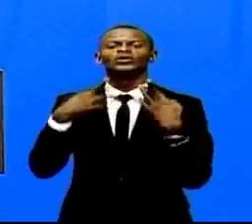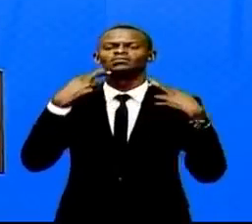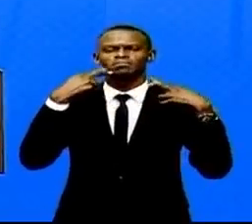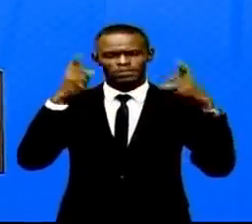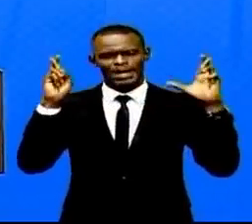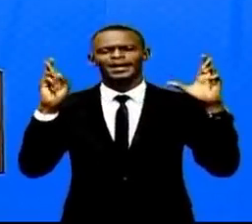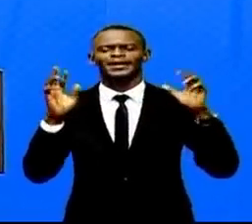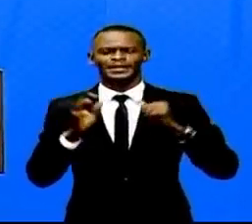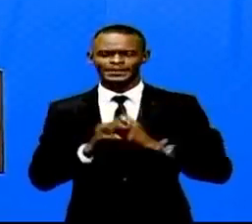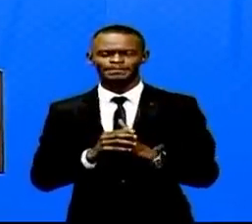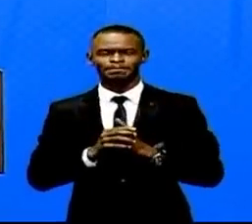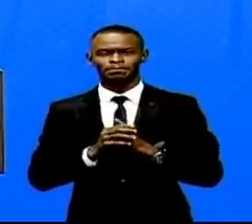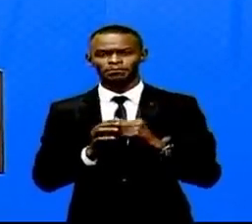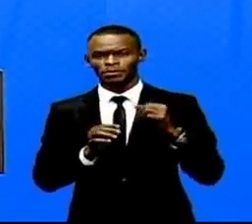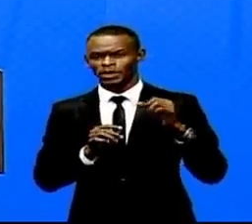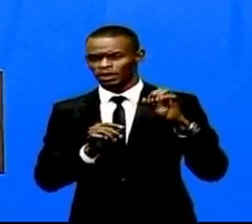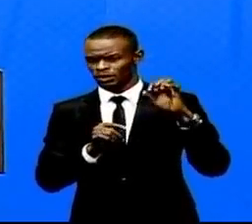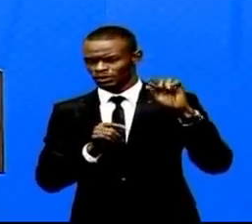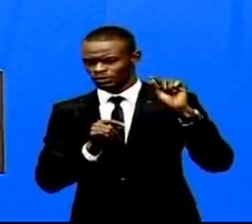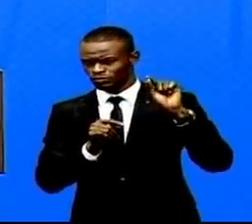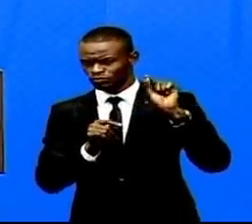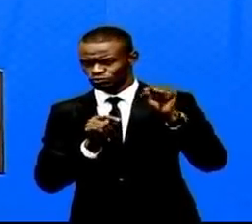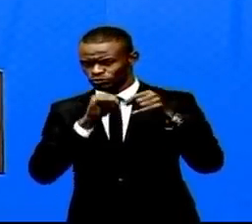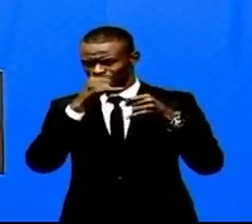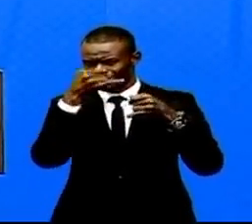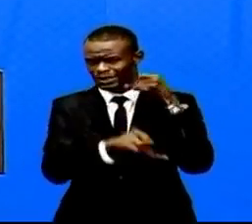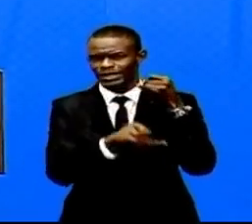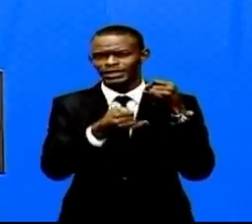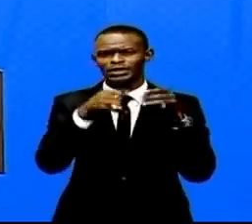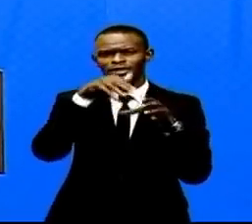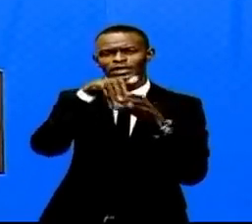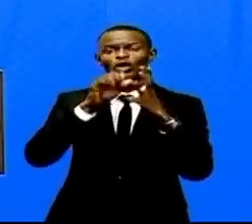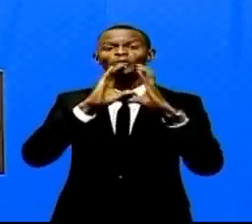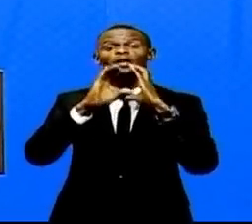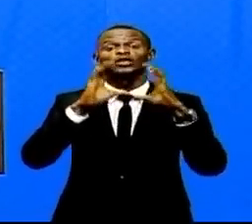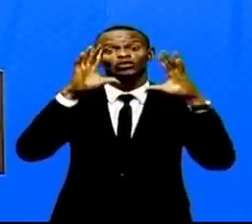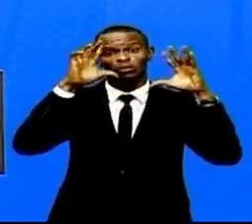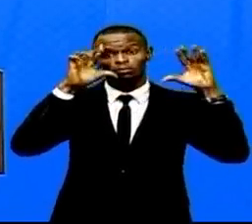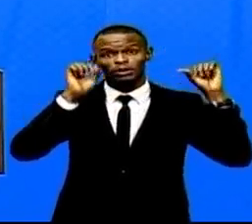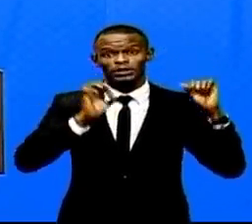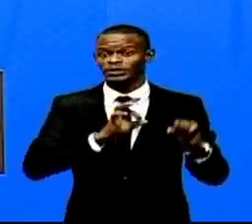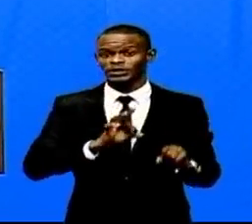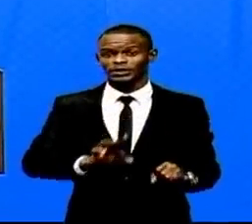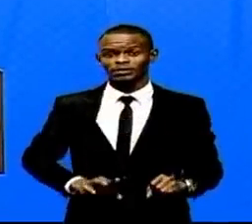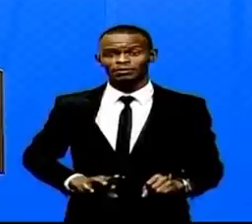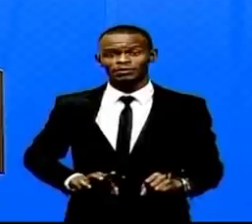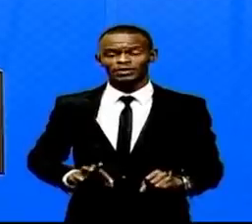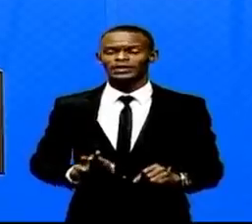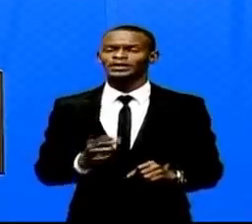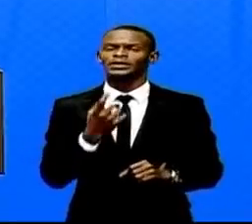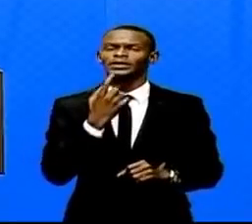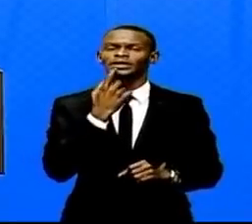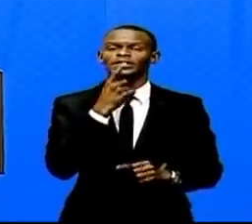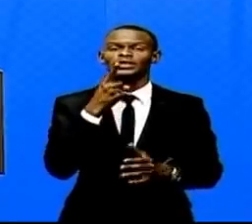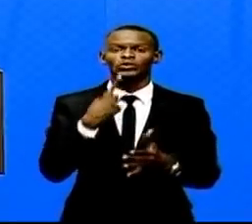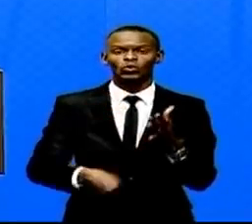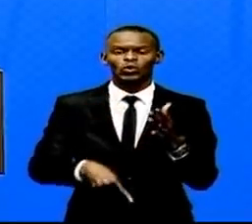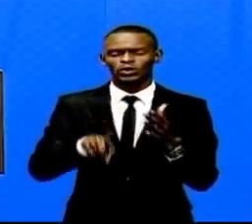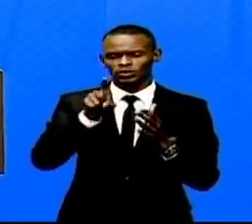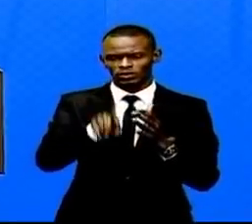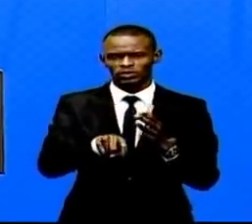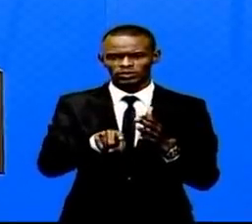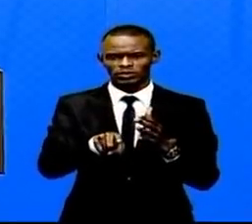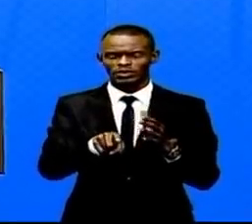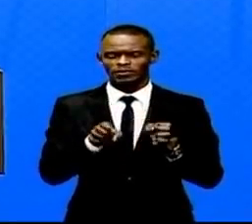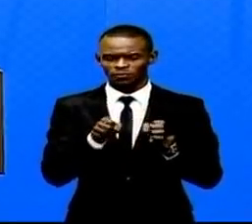de la communication du président de la République a porté sur la nécessité de soutenir en permanence l'élan d'amélioration du climat des